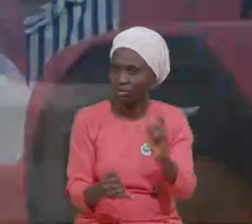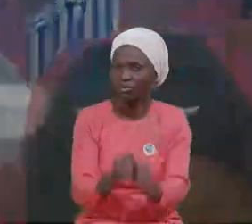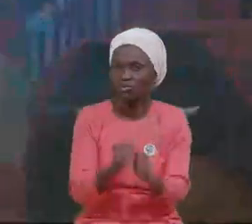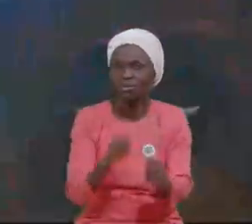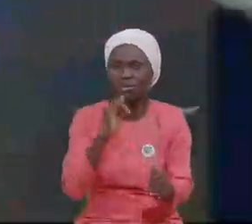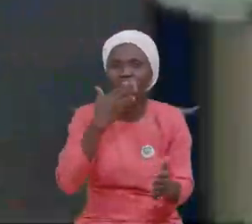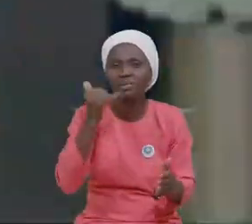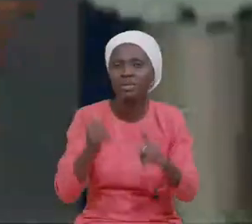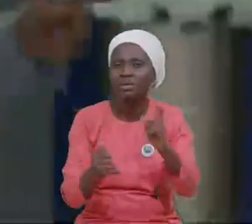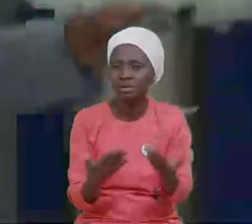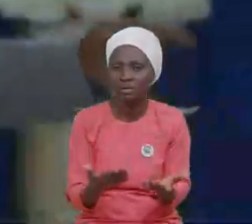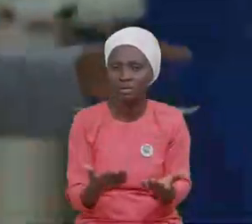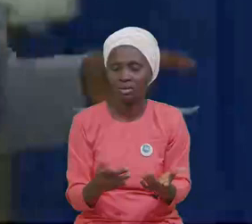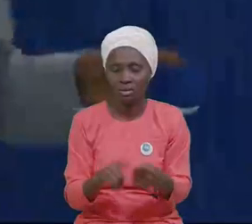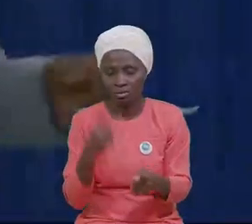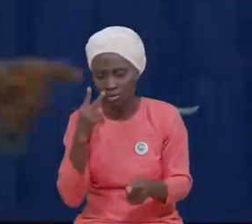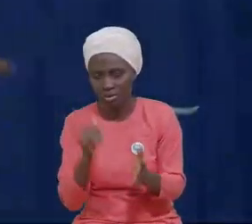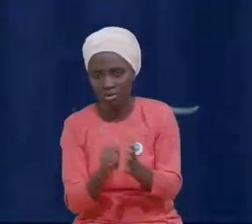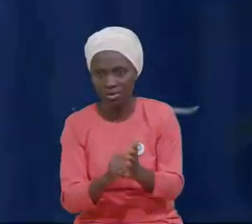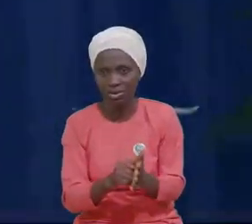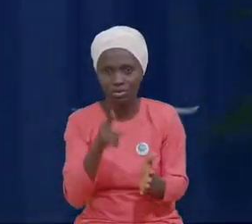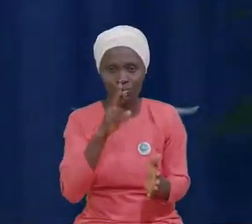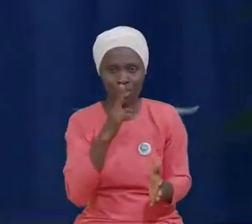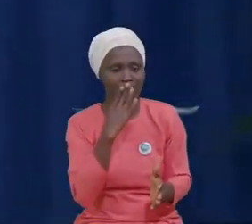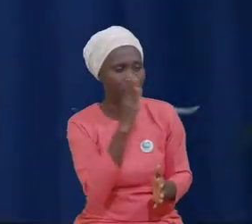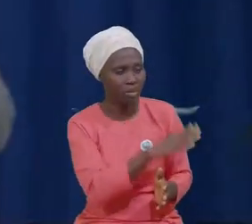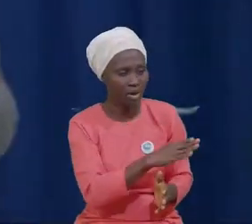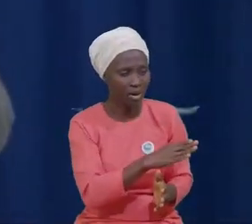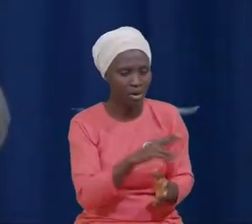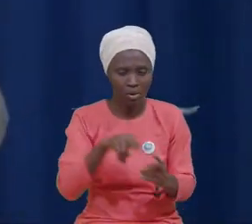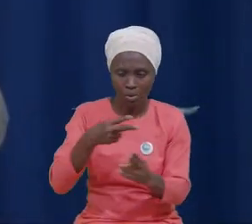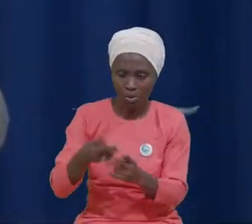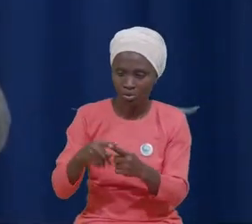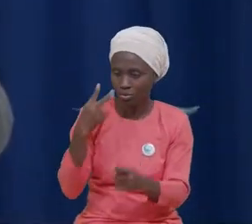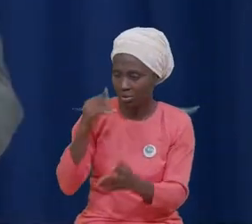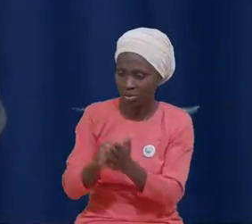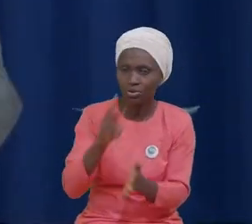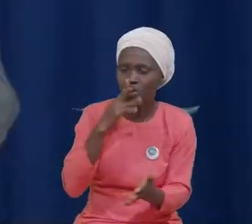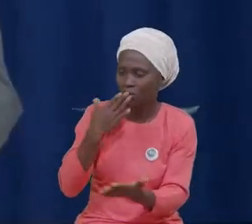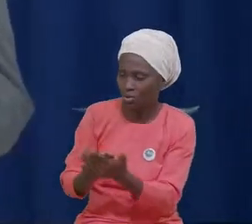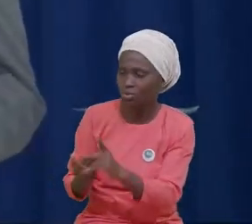Lequel est mieux? Vois que tu es mauvais ou vois que tu es bon.